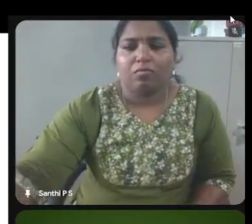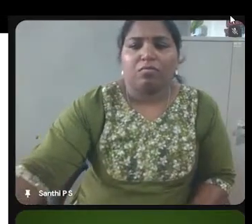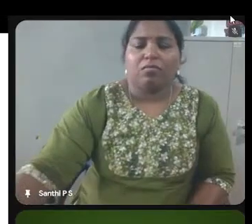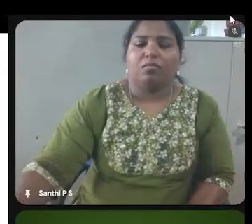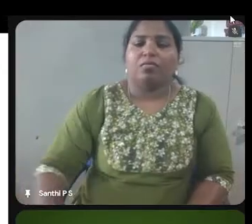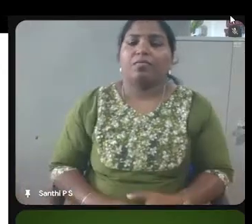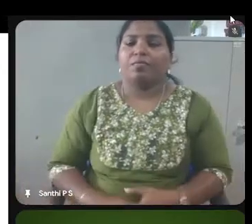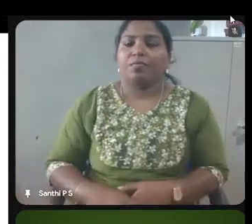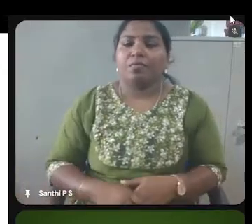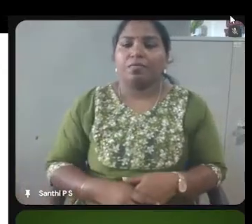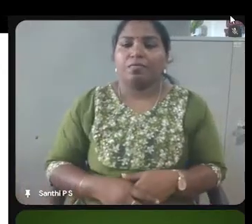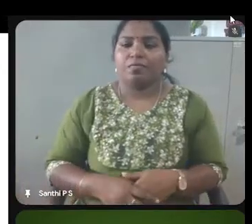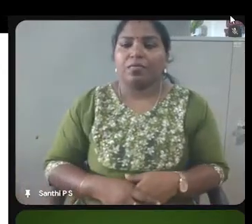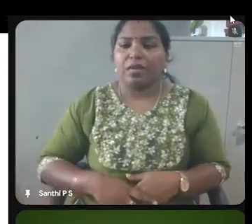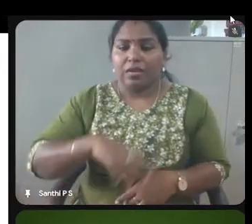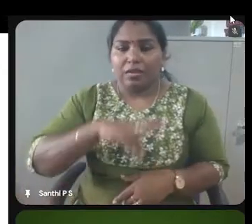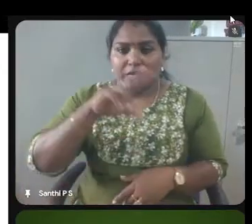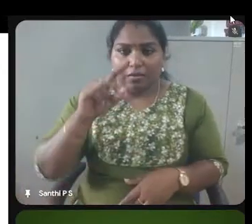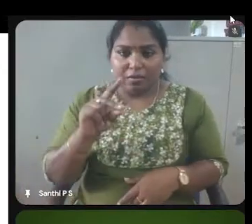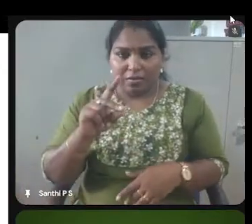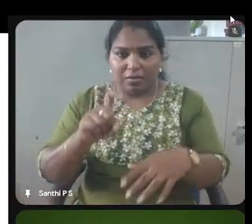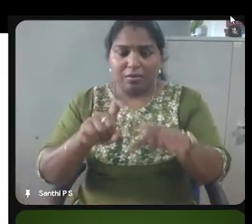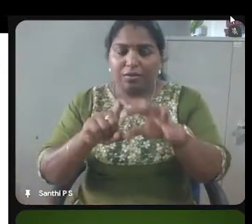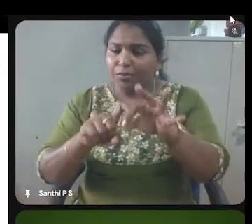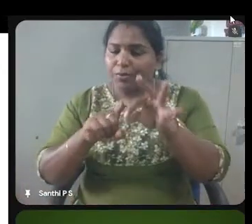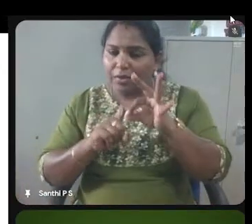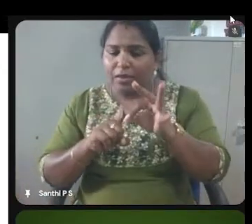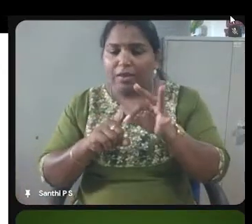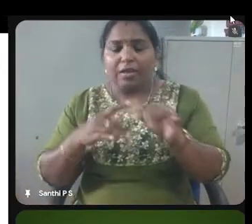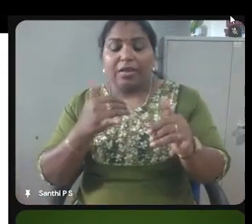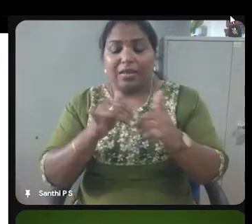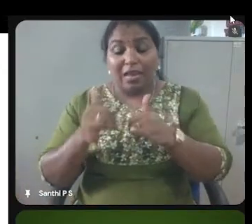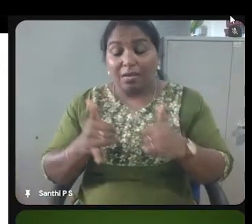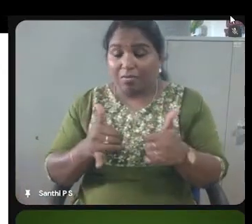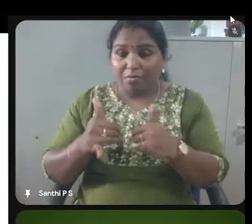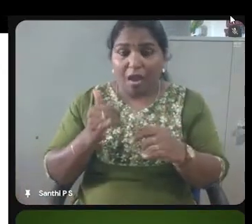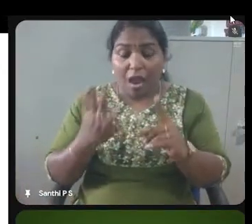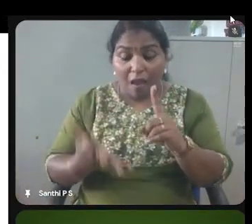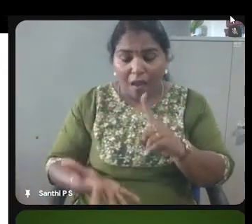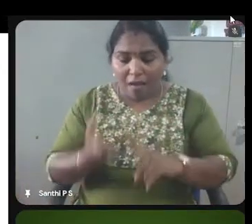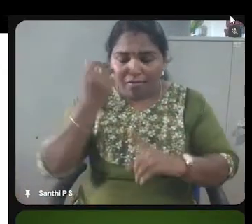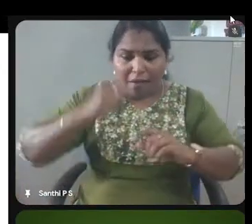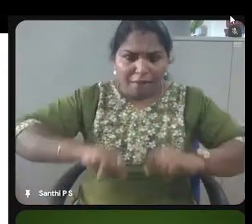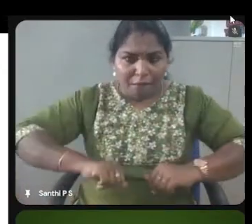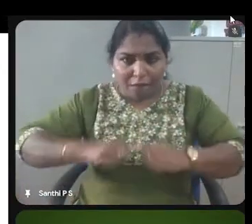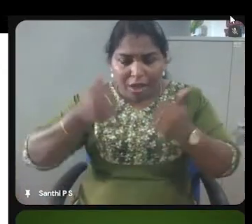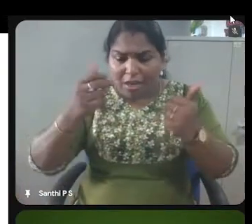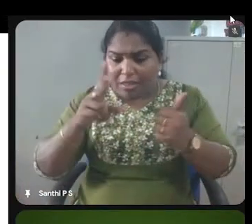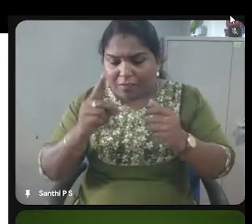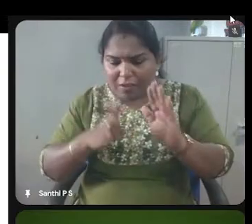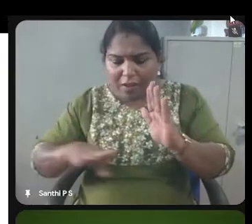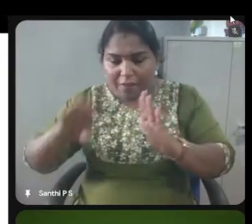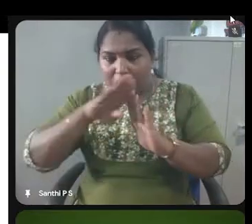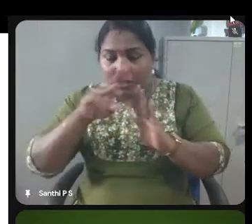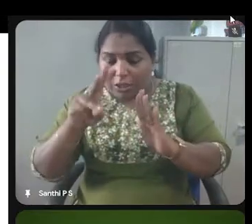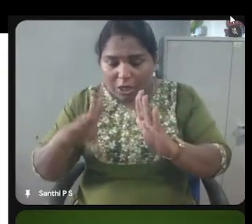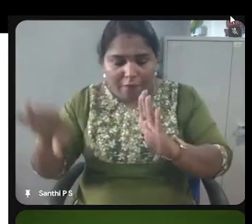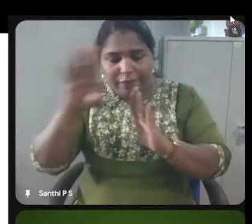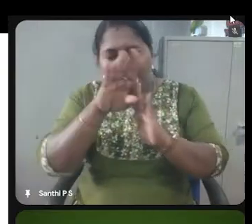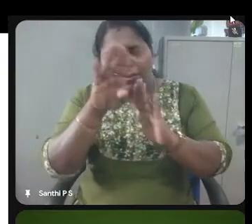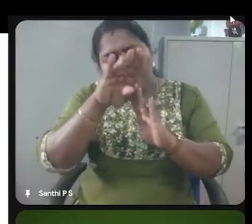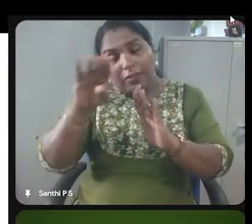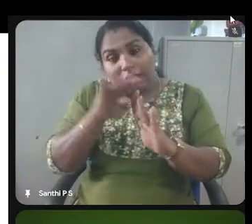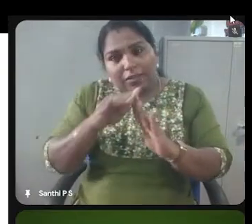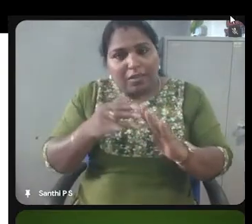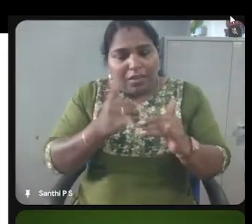ഓക്കെ, രണ്ടാമത് പറഞ്ഞ ചോദ്യം, കളിയിൽ നിന്നും ആ ജയം വരുന്ന ആ സന്തോഷം വീണ്ടും നെക്സ്റ്റ് ലെവൽ അതാണ് പോകുന്നത്. സോ ആ